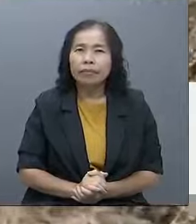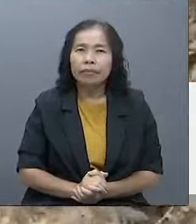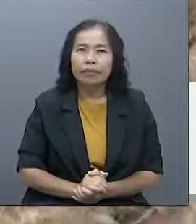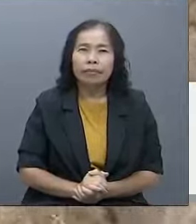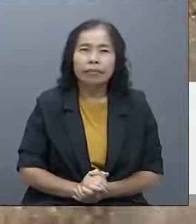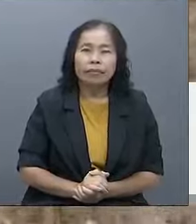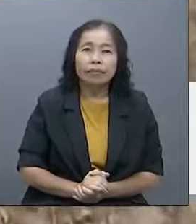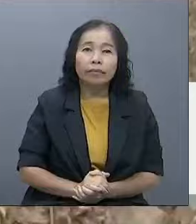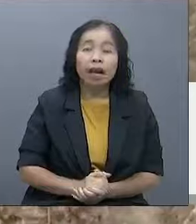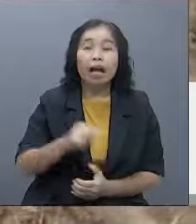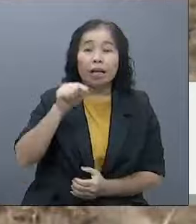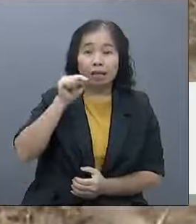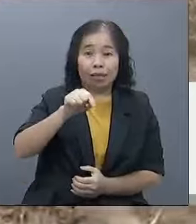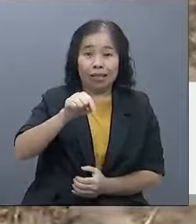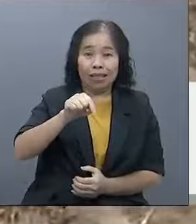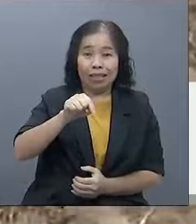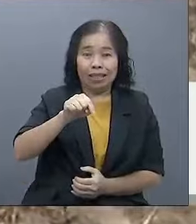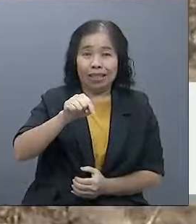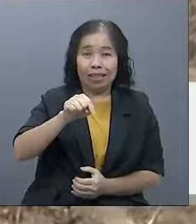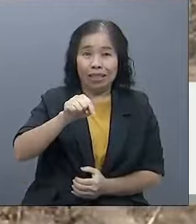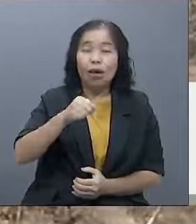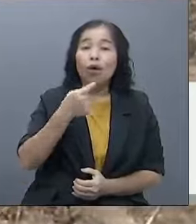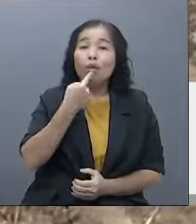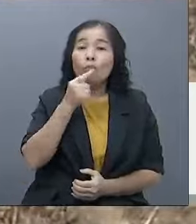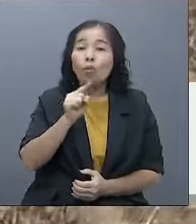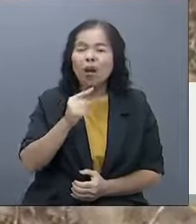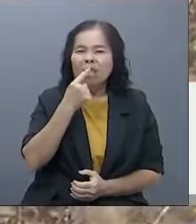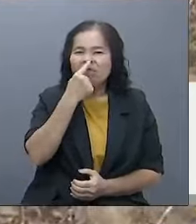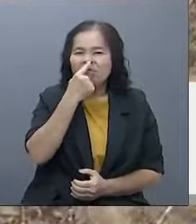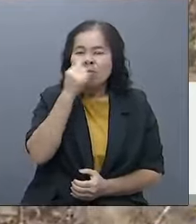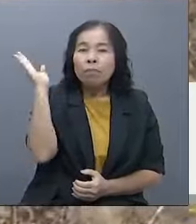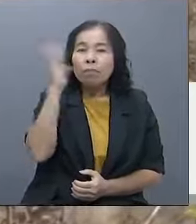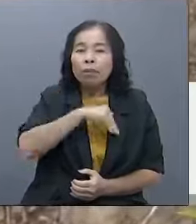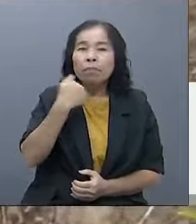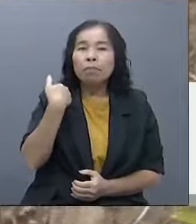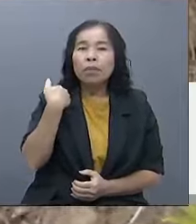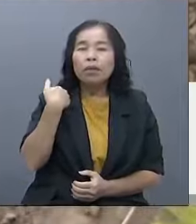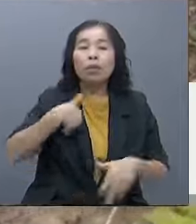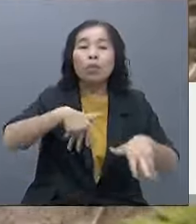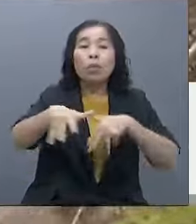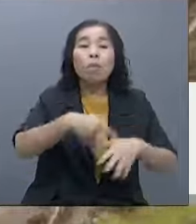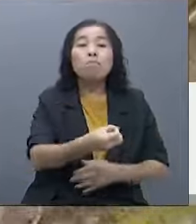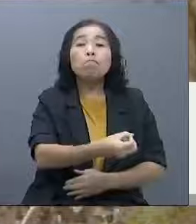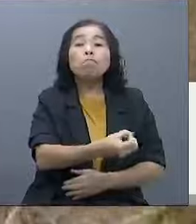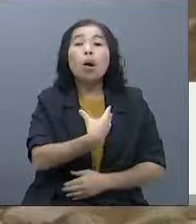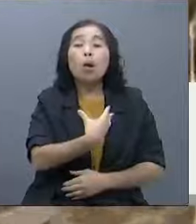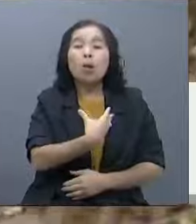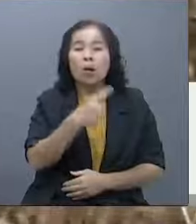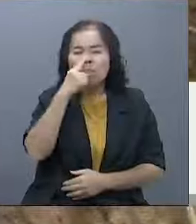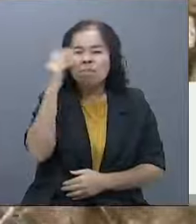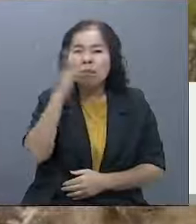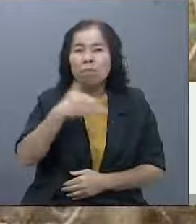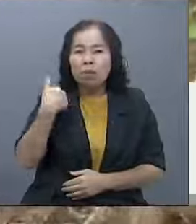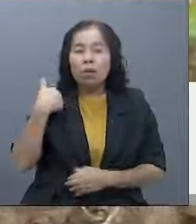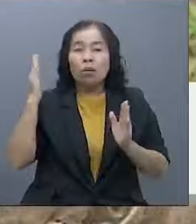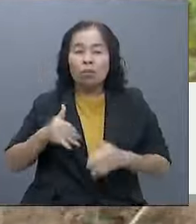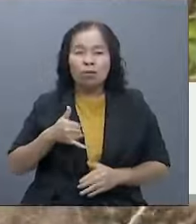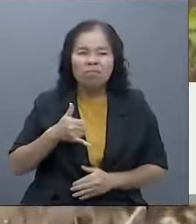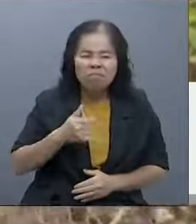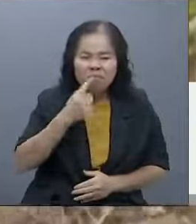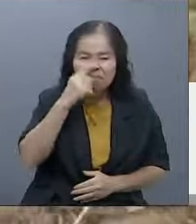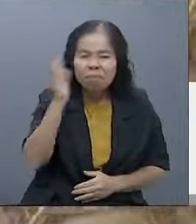ี่ ย และจุดนี้ค่ะอ้างว่าได้กลิ่นเหม็นคือชาวบ้านก็ให้เบาะแสมาแล้วก็คนที่ไปตรงนั้นก็ได้กลิ่นค่ะแต่ลง